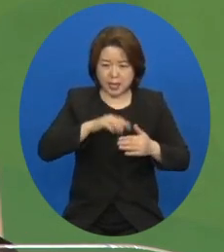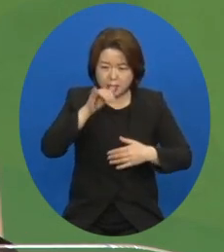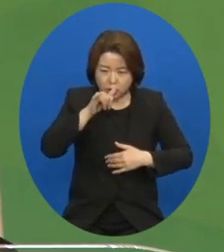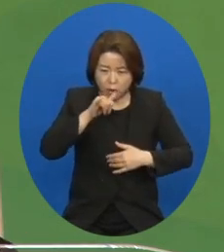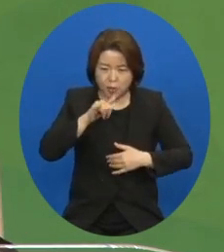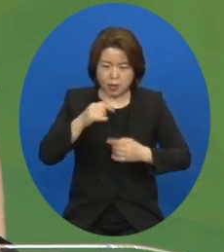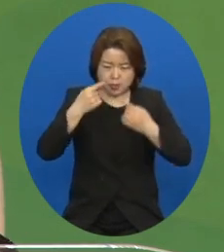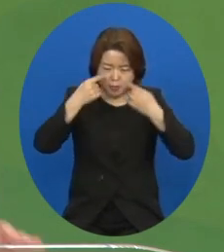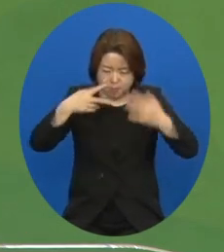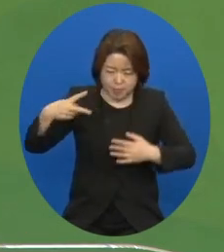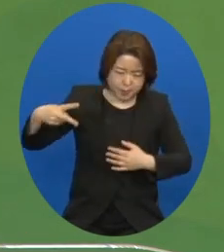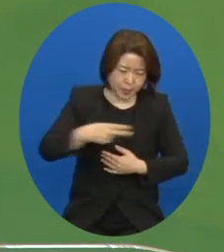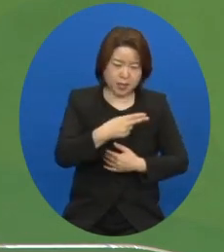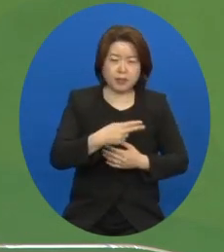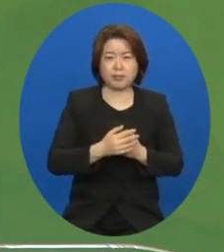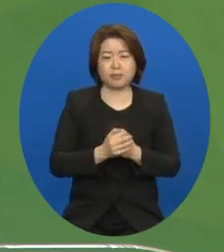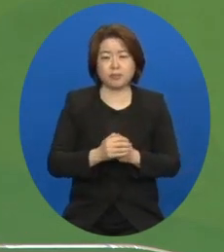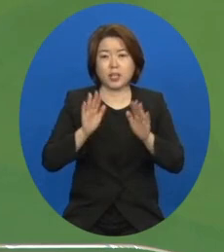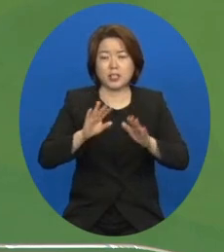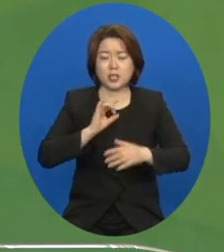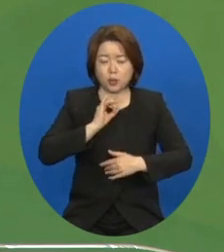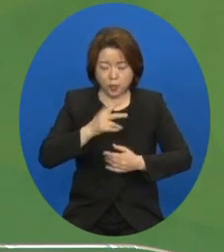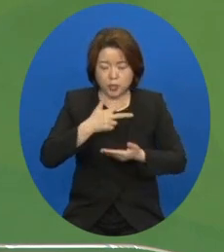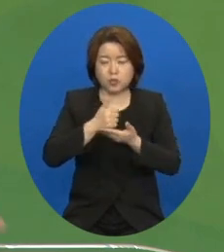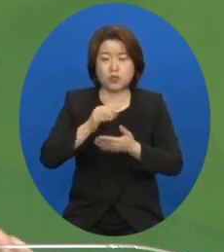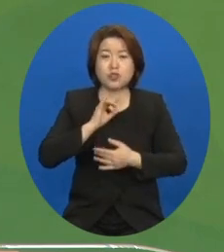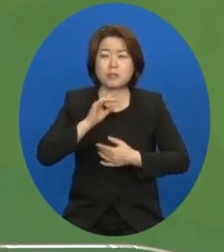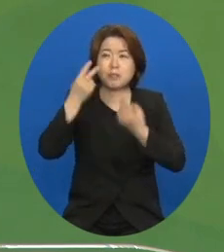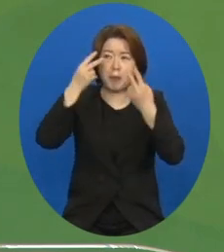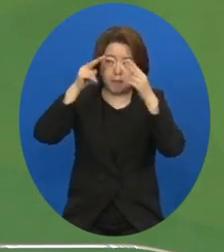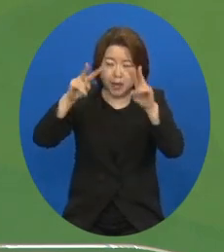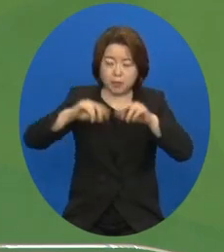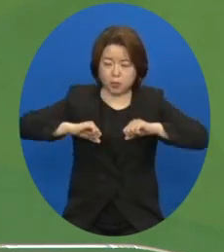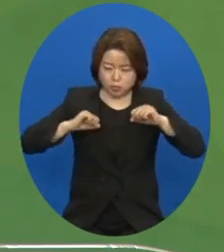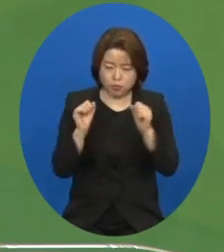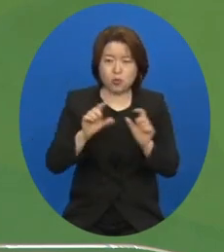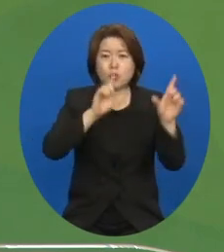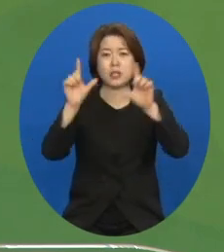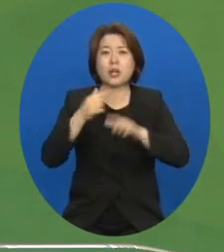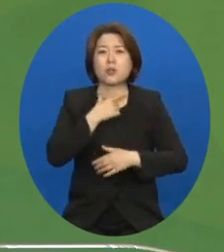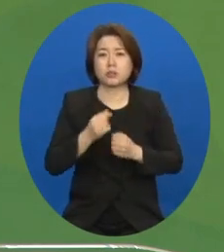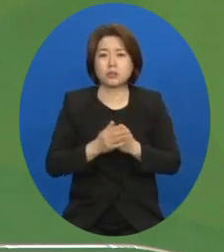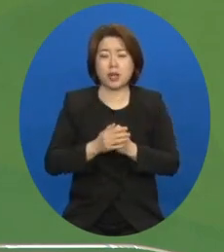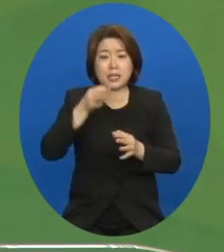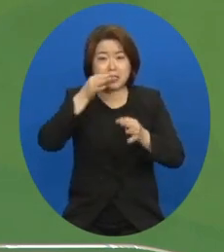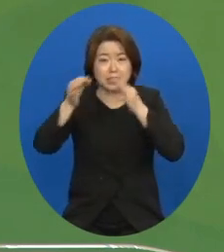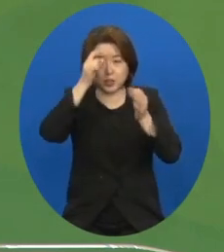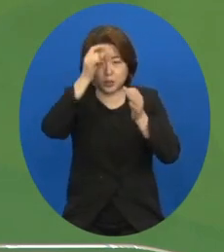정리하겠습니다. 이제는 오직 주님 바라보고 순종하고 살겠습니다. 통성으로 기도하겠습니다.